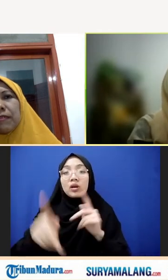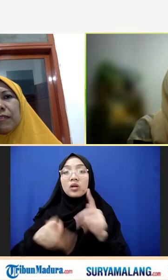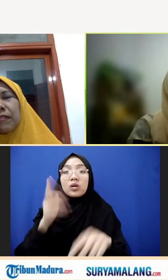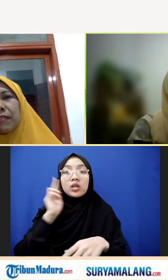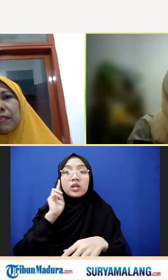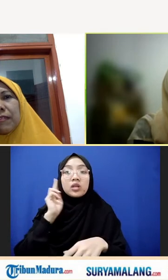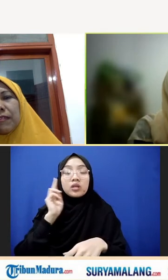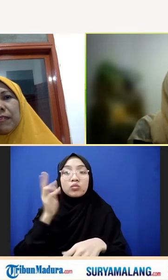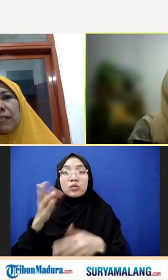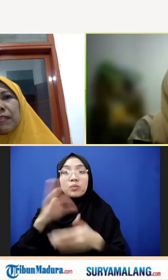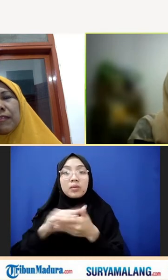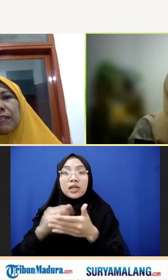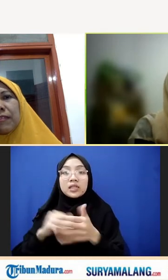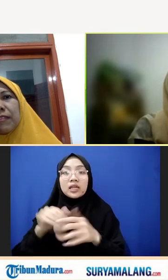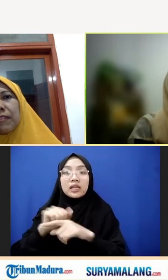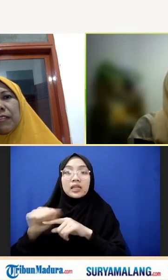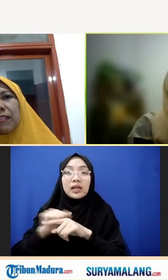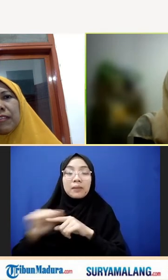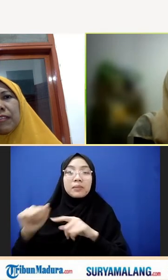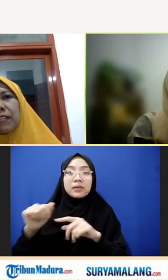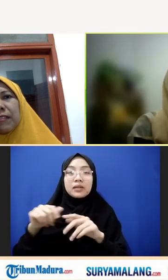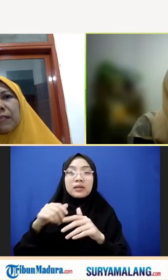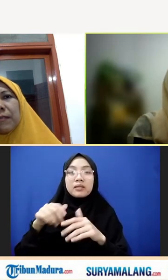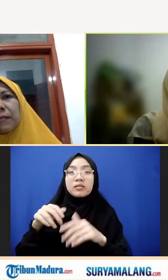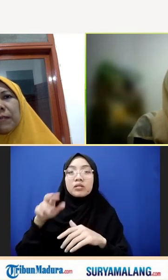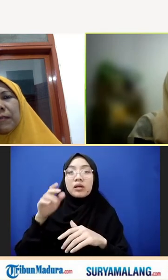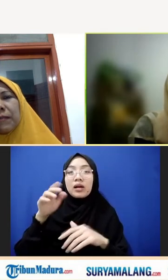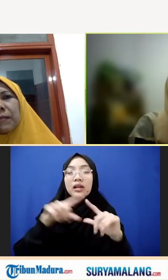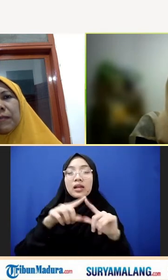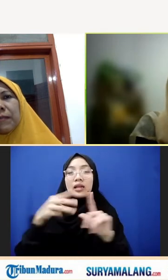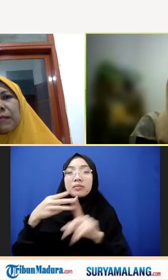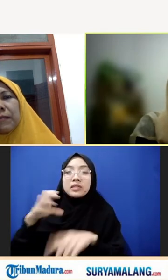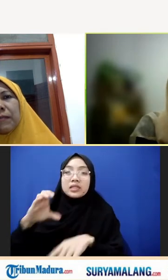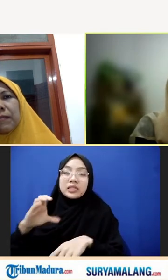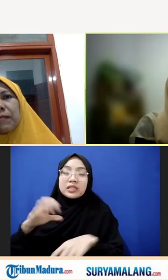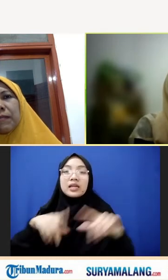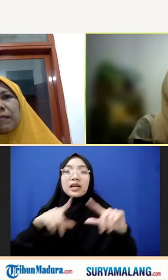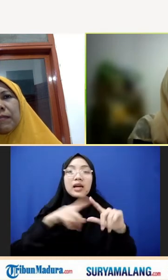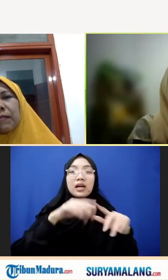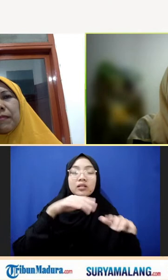kan ada tuh ABC-nya. A, anak nangis.